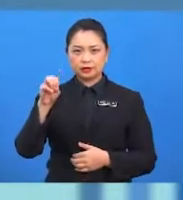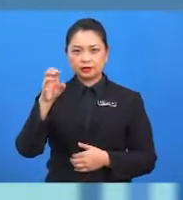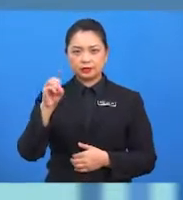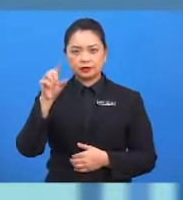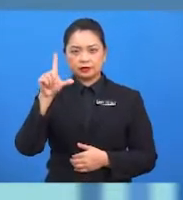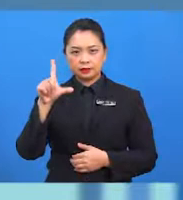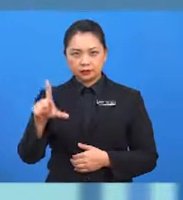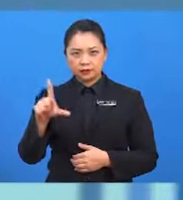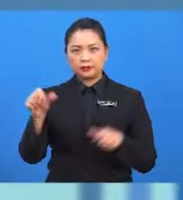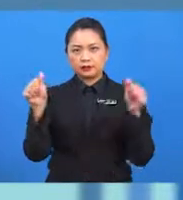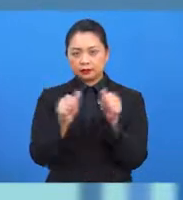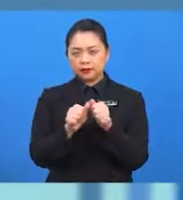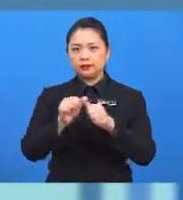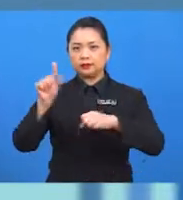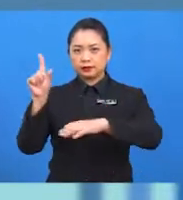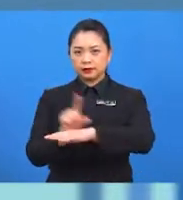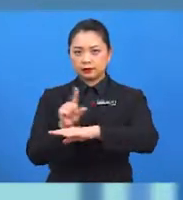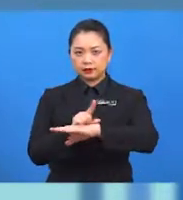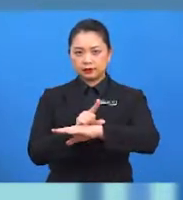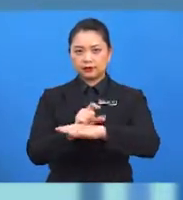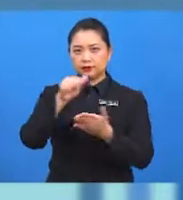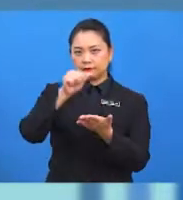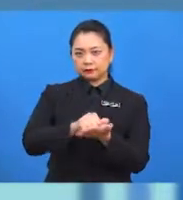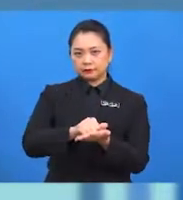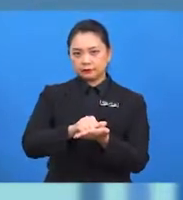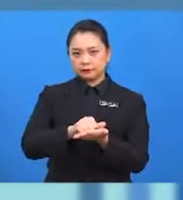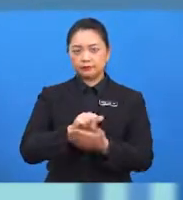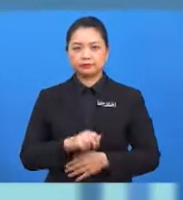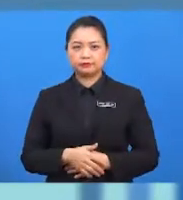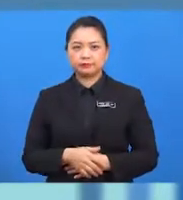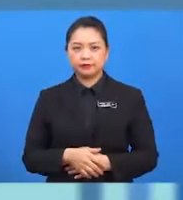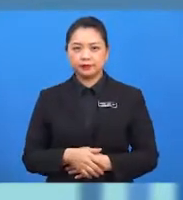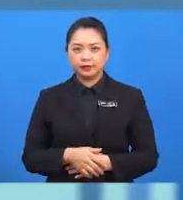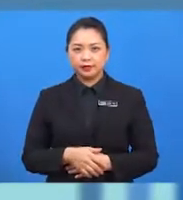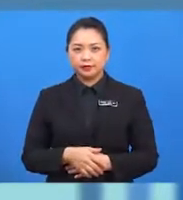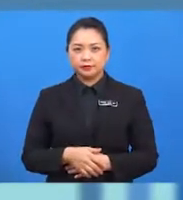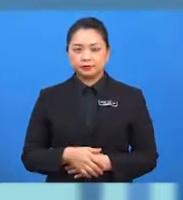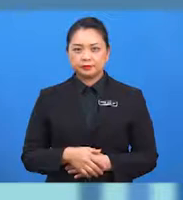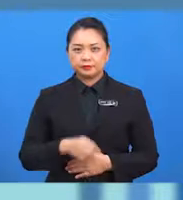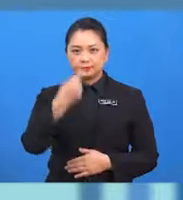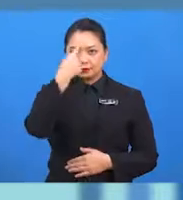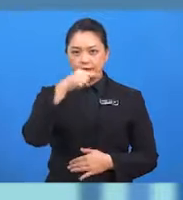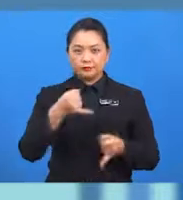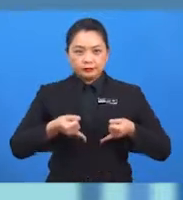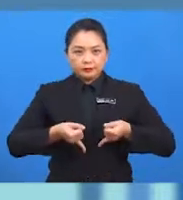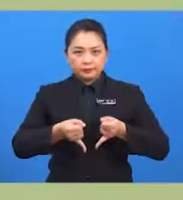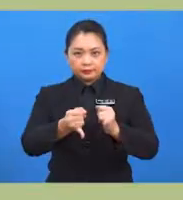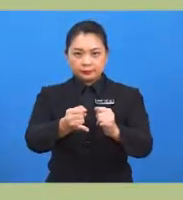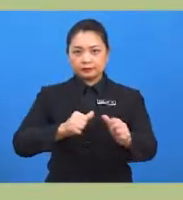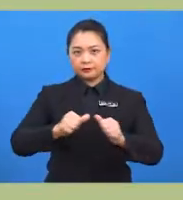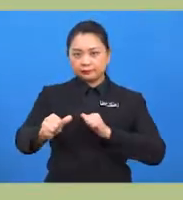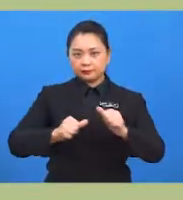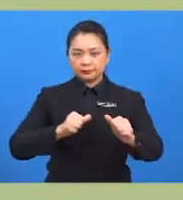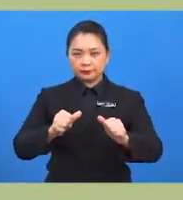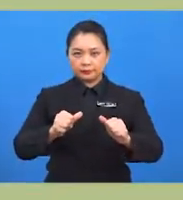terpadu dengan menggunakan pejal Natrium karbonat Hai untuk menjalankan aktiviti ini